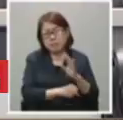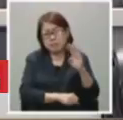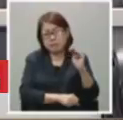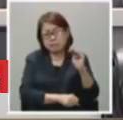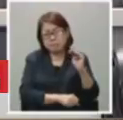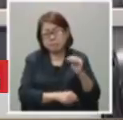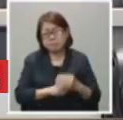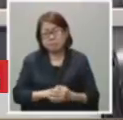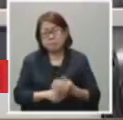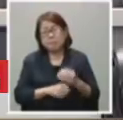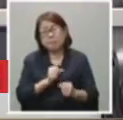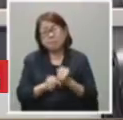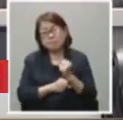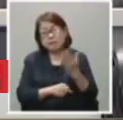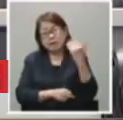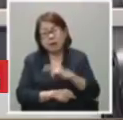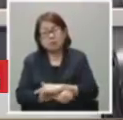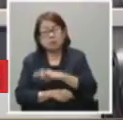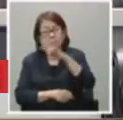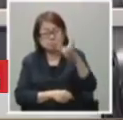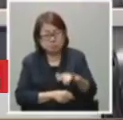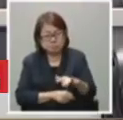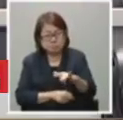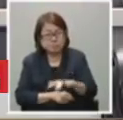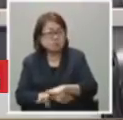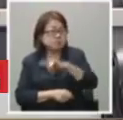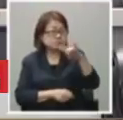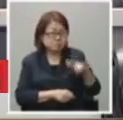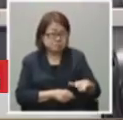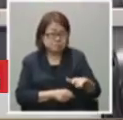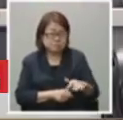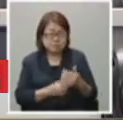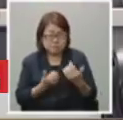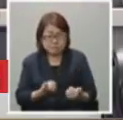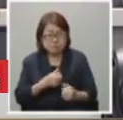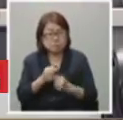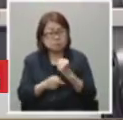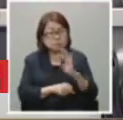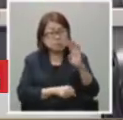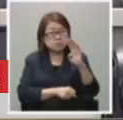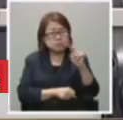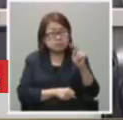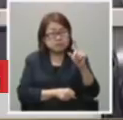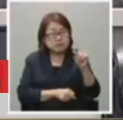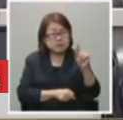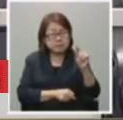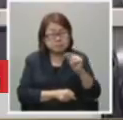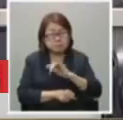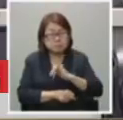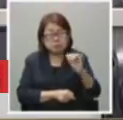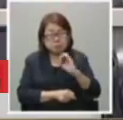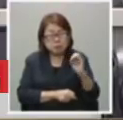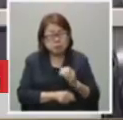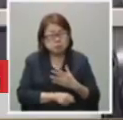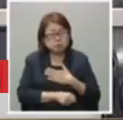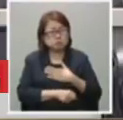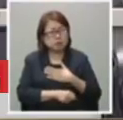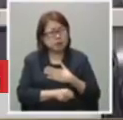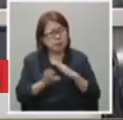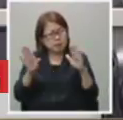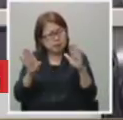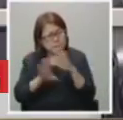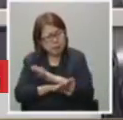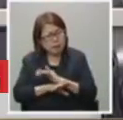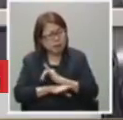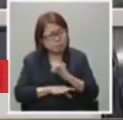ล้วครับผมไปเกาะเซบูแล้วก็ไปมะนิลาผมตกใจนะไม่ได้ไปฟิลิปปินส์มา20กว่าปีเหมือนกับไปมาเมื่อ2วันที่แล้วครับท่านประธาน